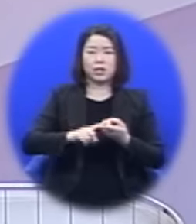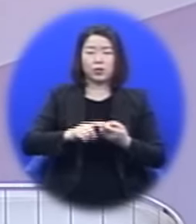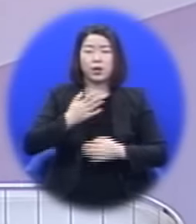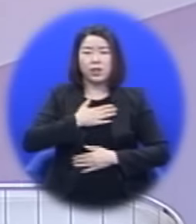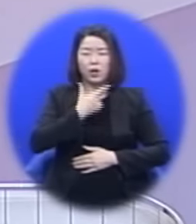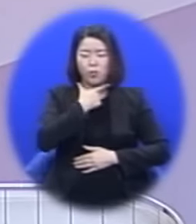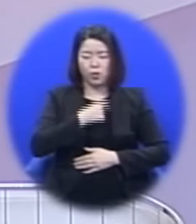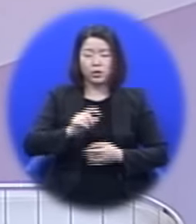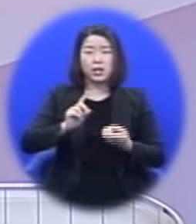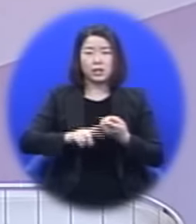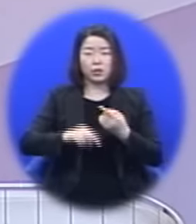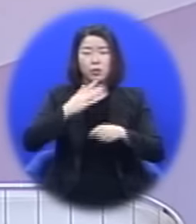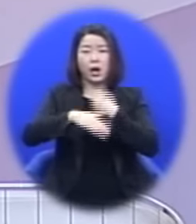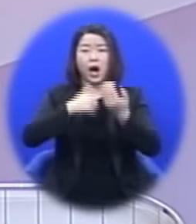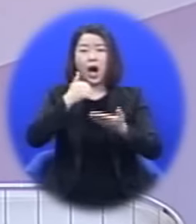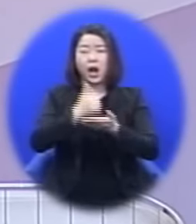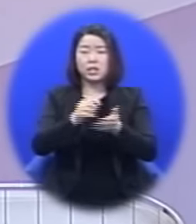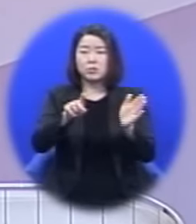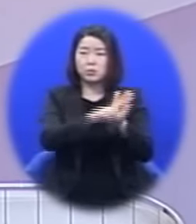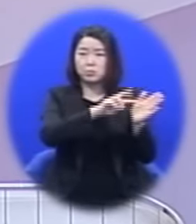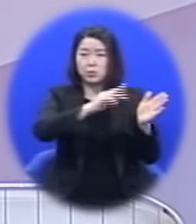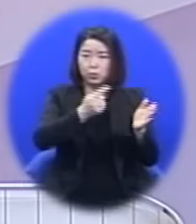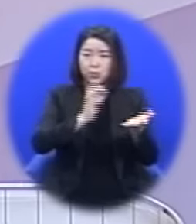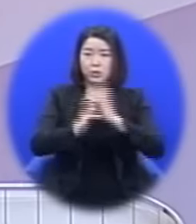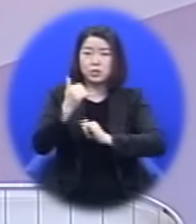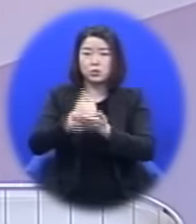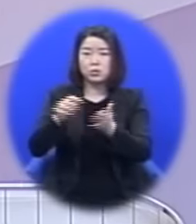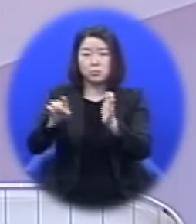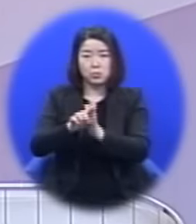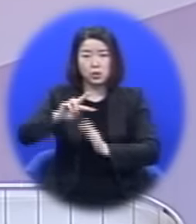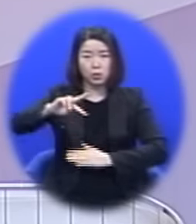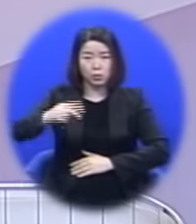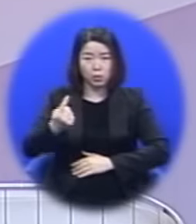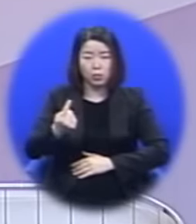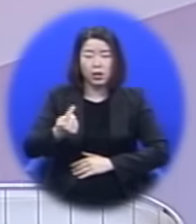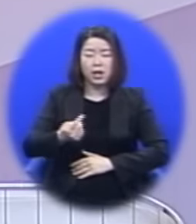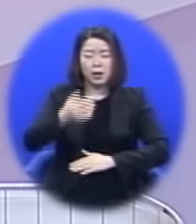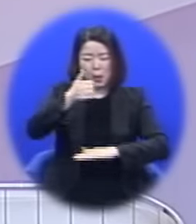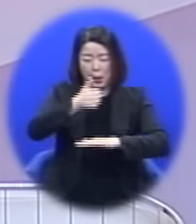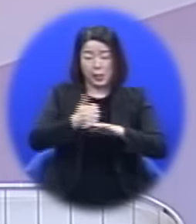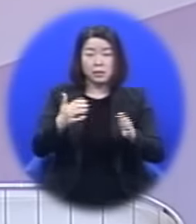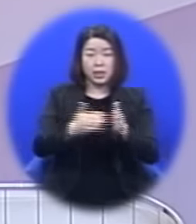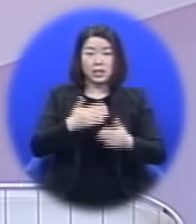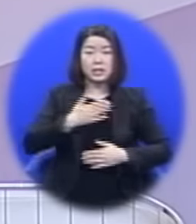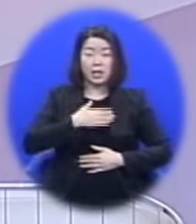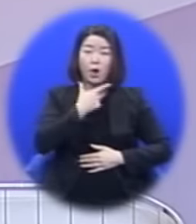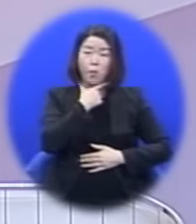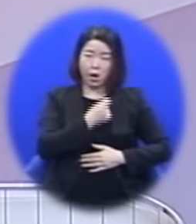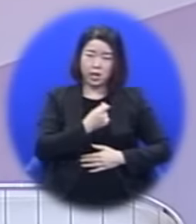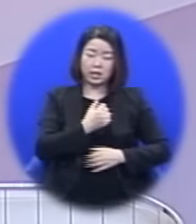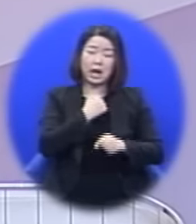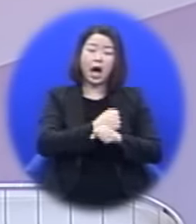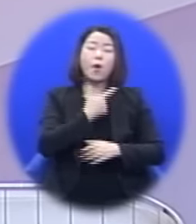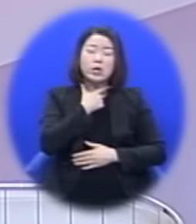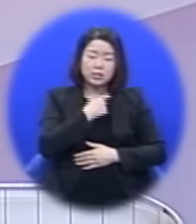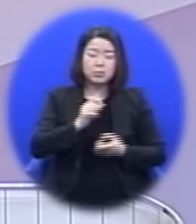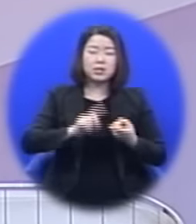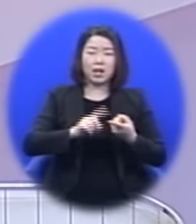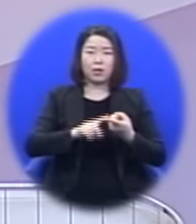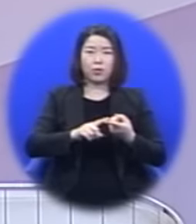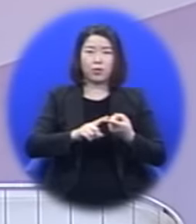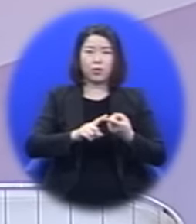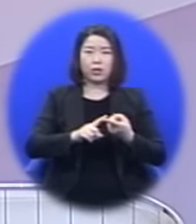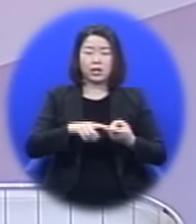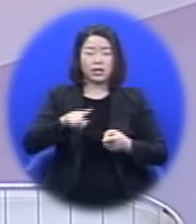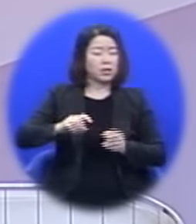내가 원하는 대로 하나님을 믿어도 예수님을 믿어도 끝까지 내가 원하는 대로, 내가 하고 싶은 대로,